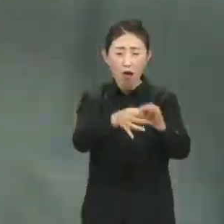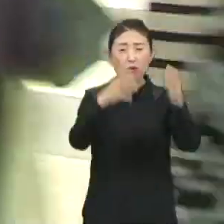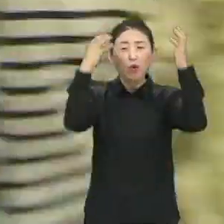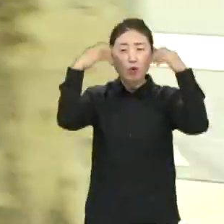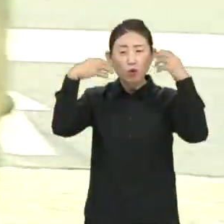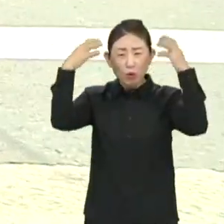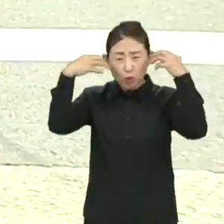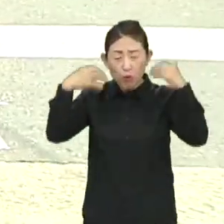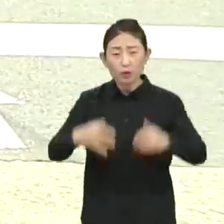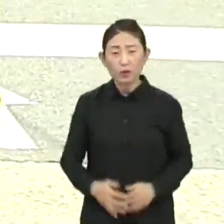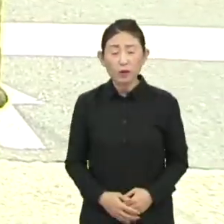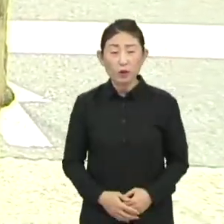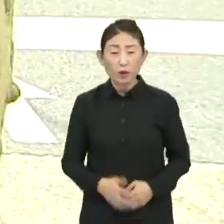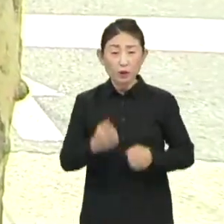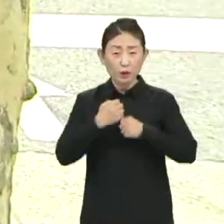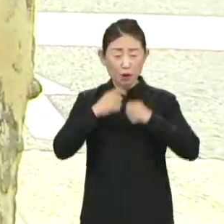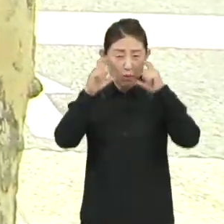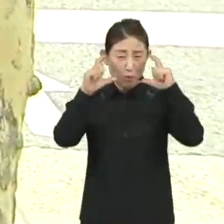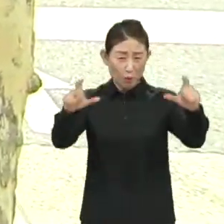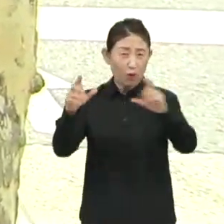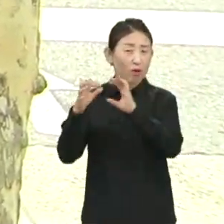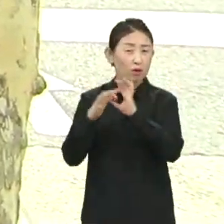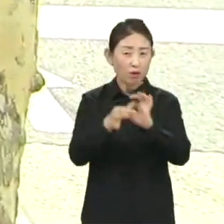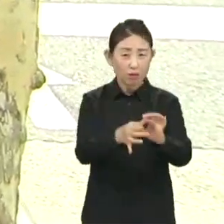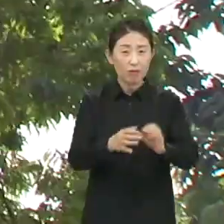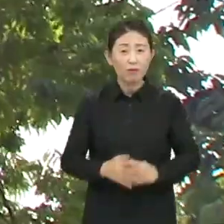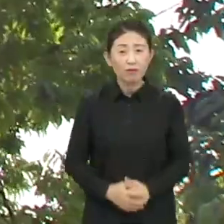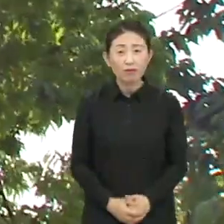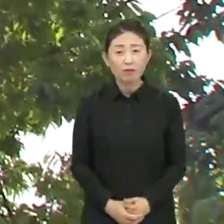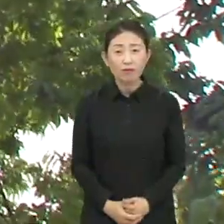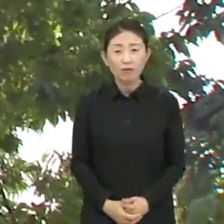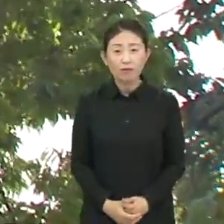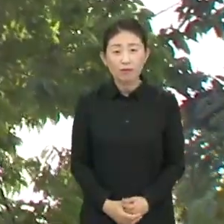충청권의 폭염 특보가 확대될 가능성이 있다고 내다봤습니다